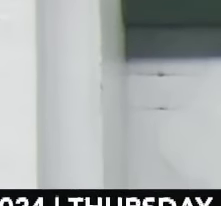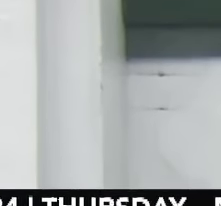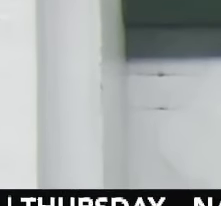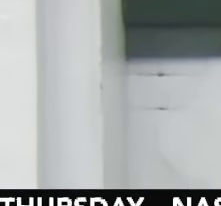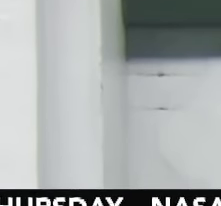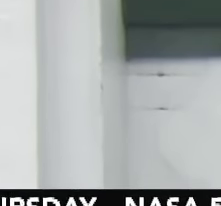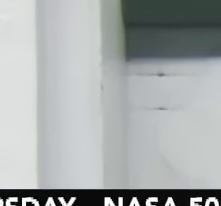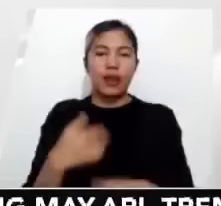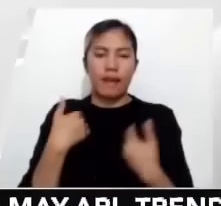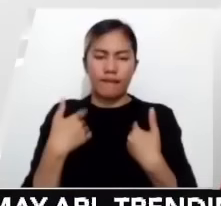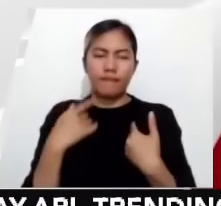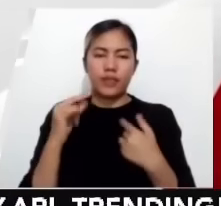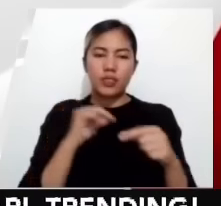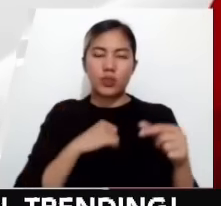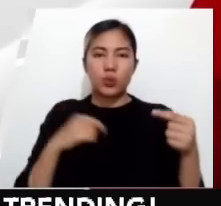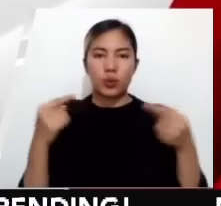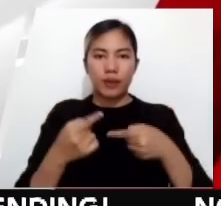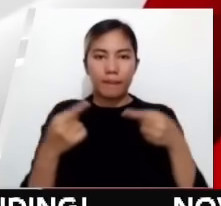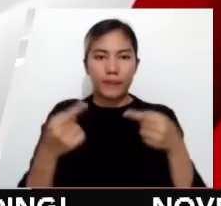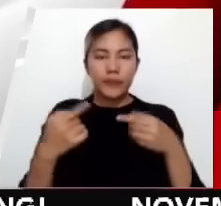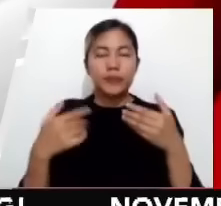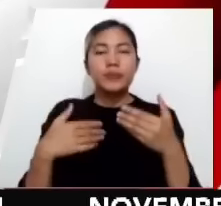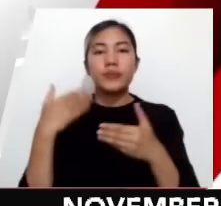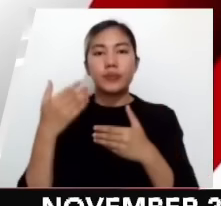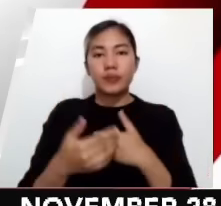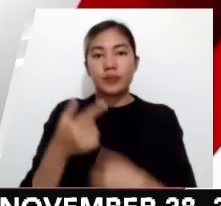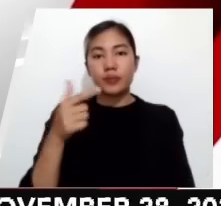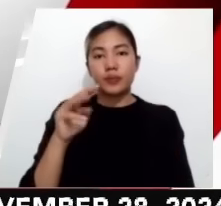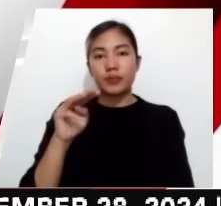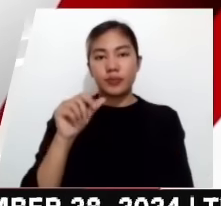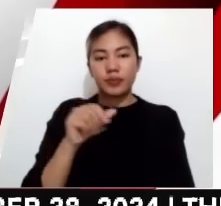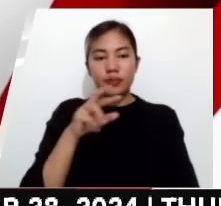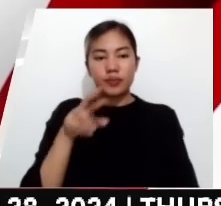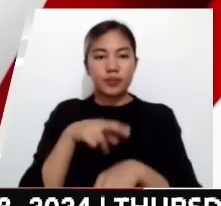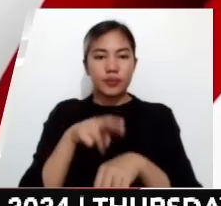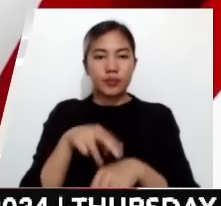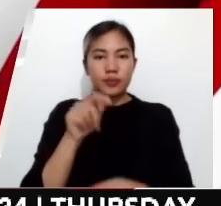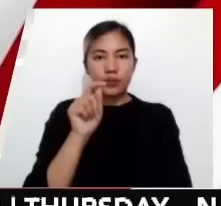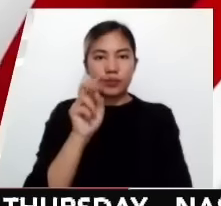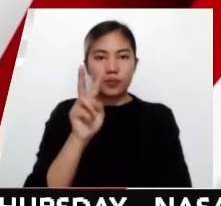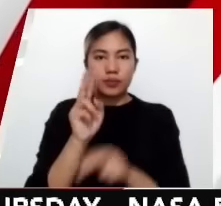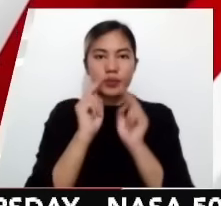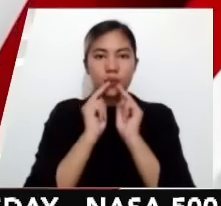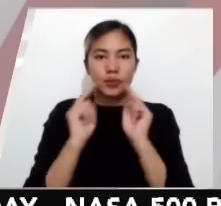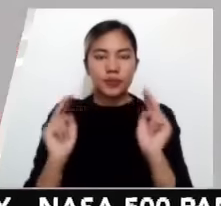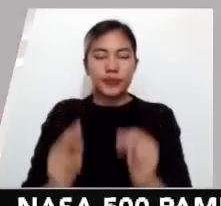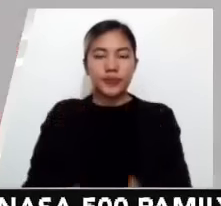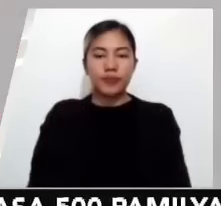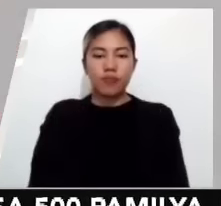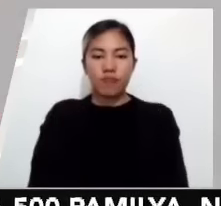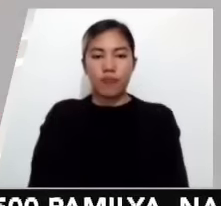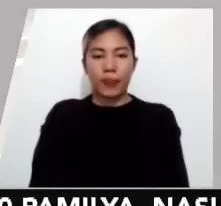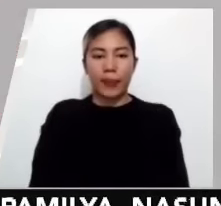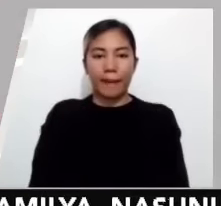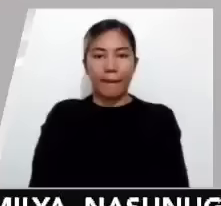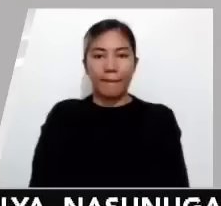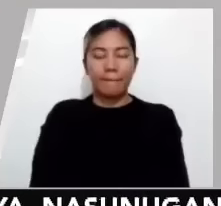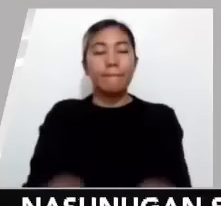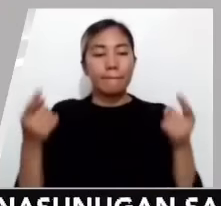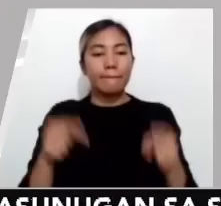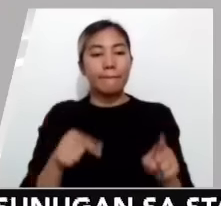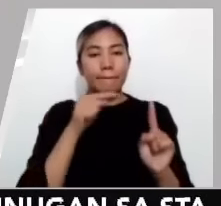Padilla. Ito ang GMA Regional TV News. Tinaga ang isang lalaki sa